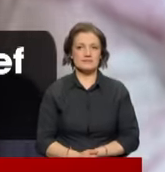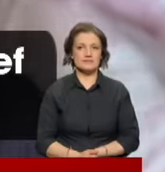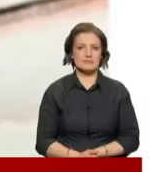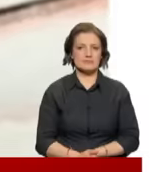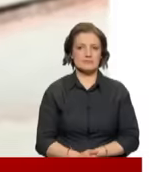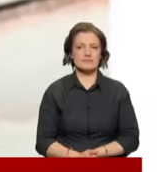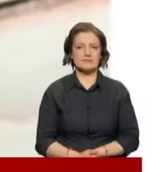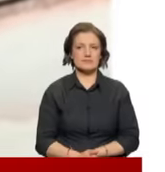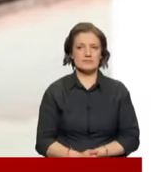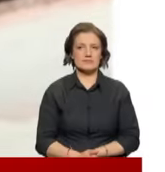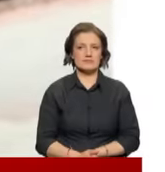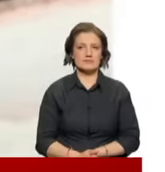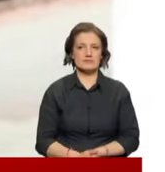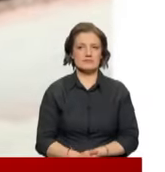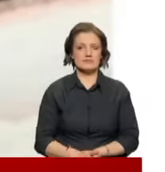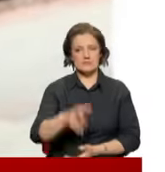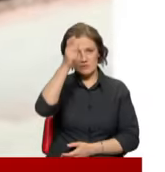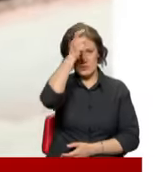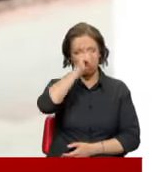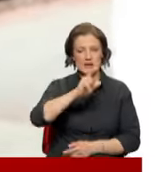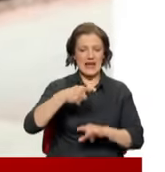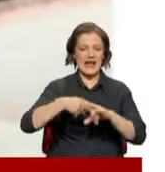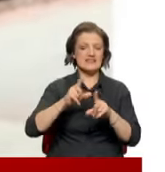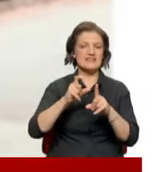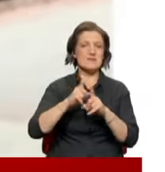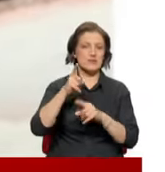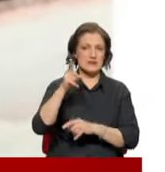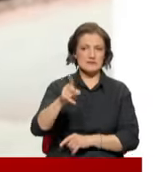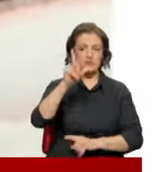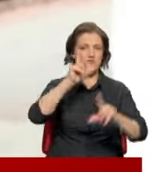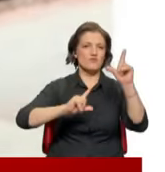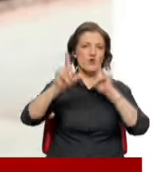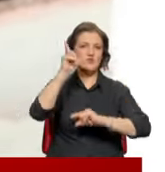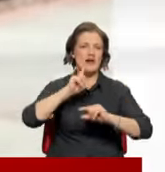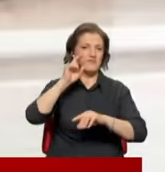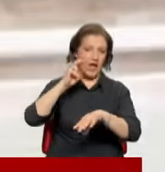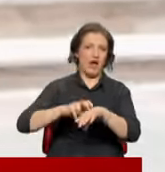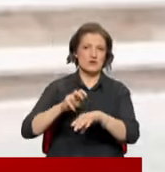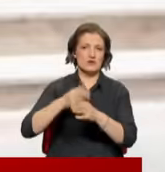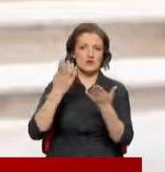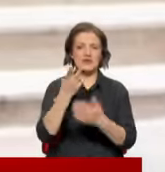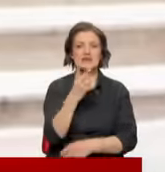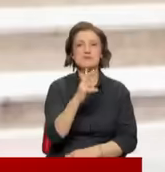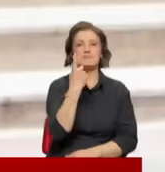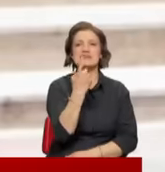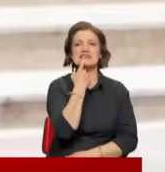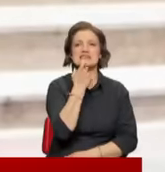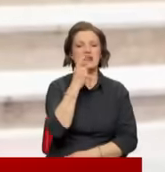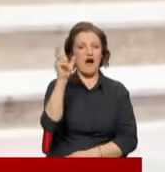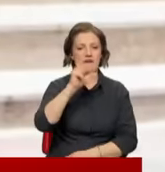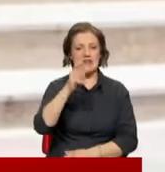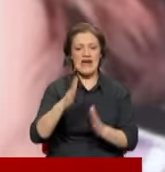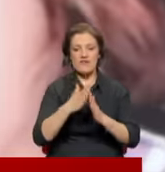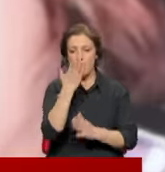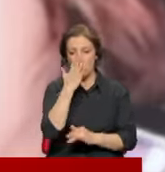farkına vardım. Türkiye Hediye Demir Polat'ı bu fotoğraf karesiyle hatırlıyor. 2001'de Aydın'da